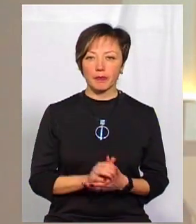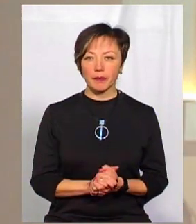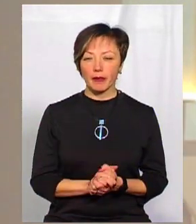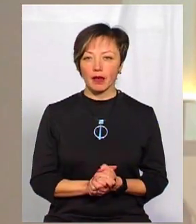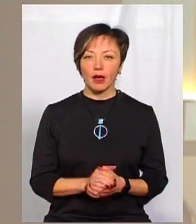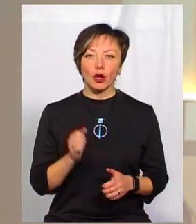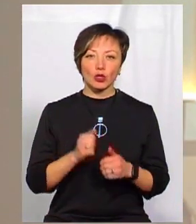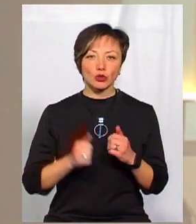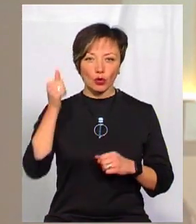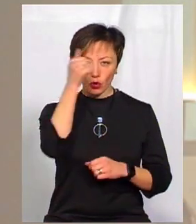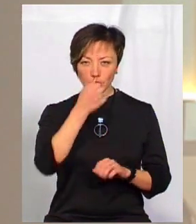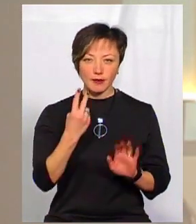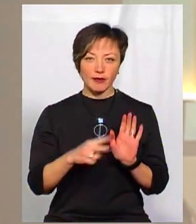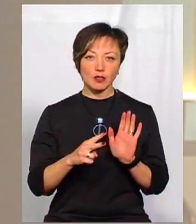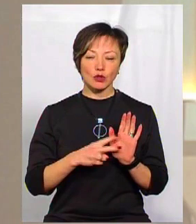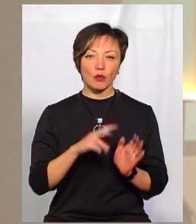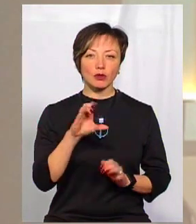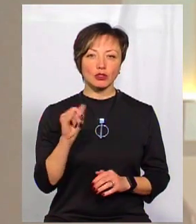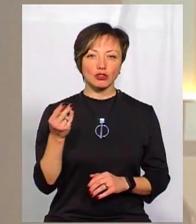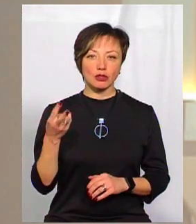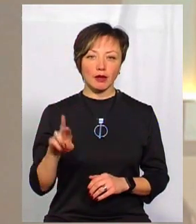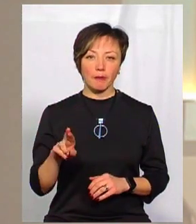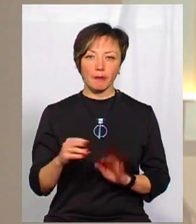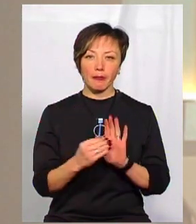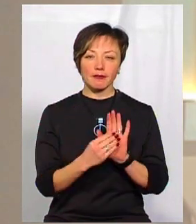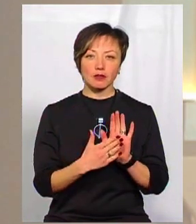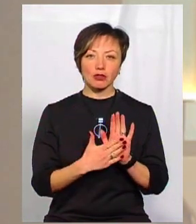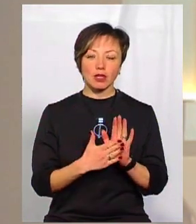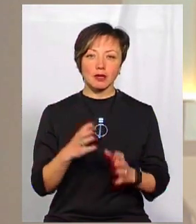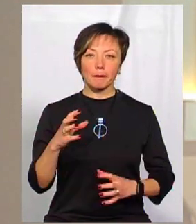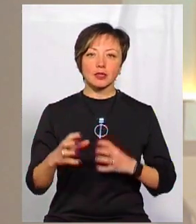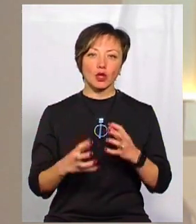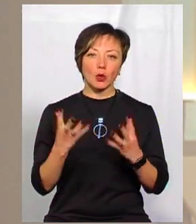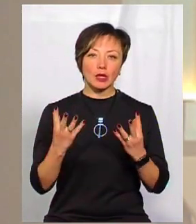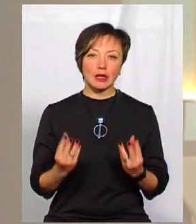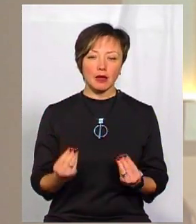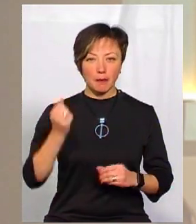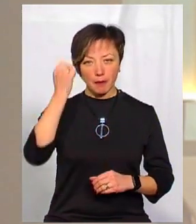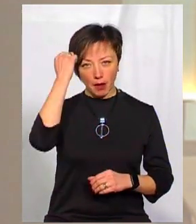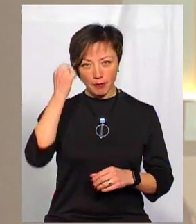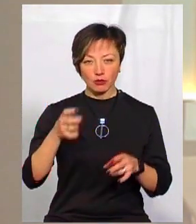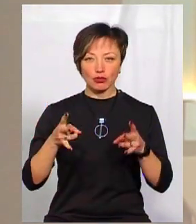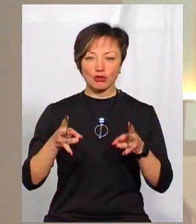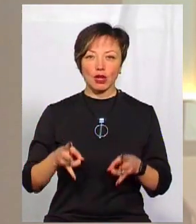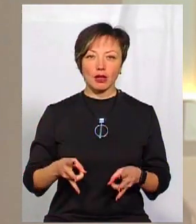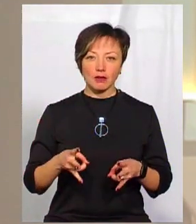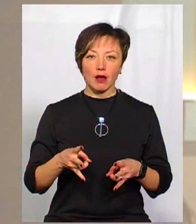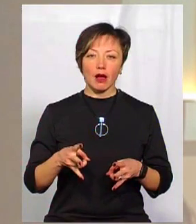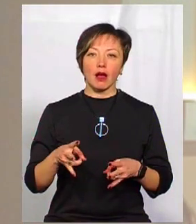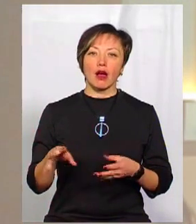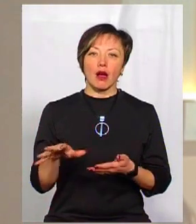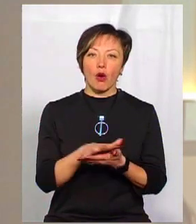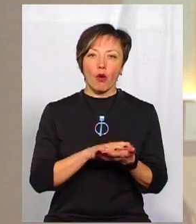Рибак. Щорічно 27 січня відзначається Міжнародний день пам'яті жертв Голокосту.